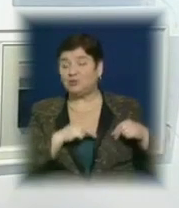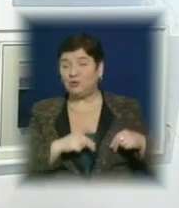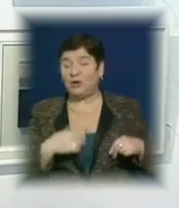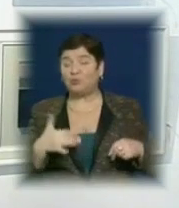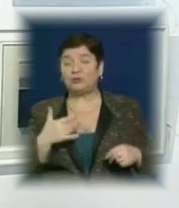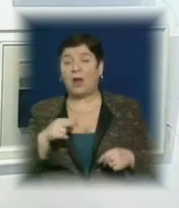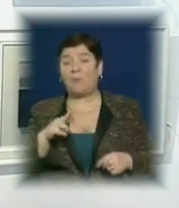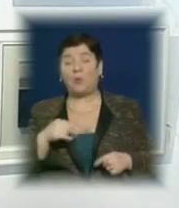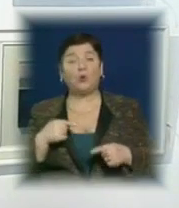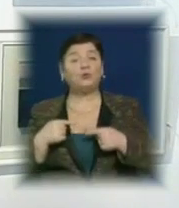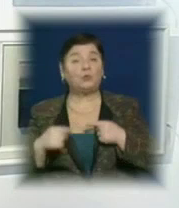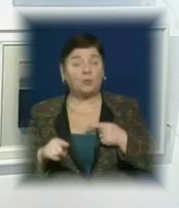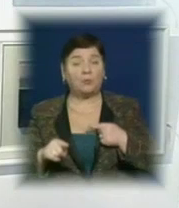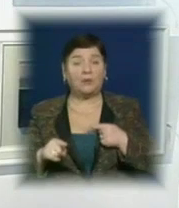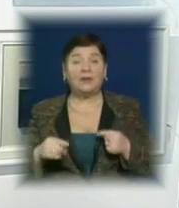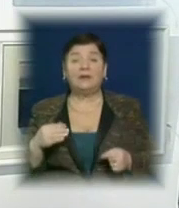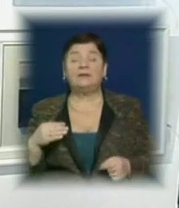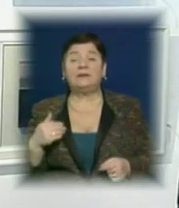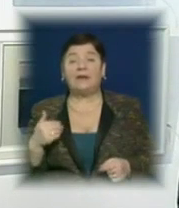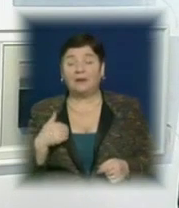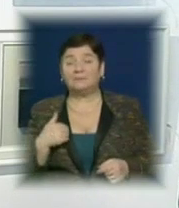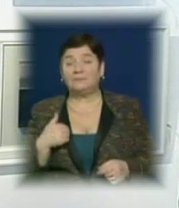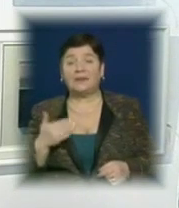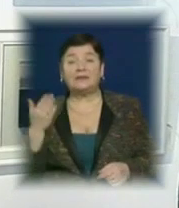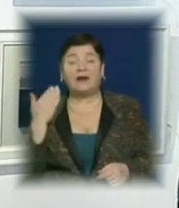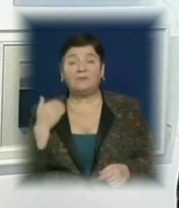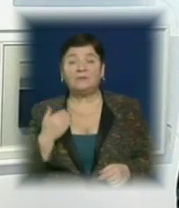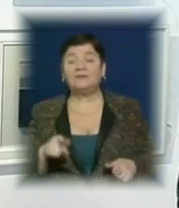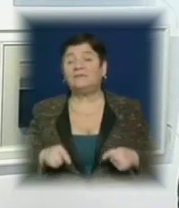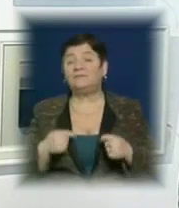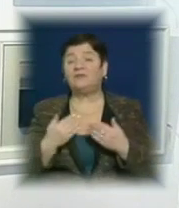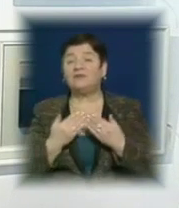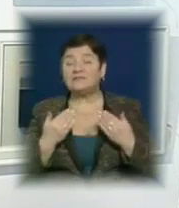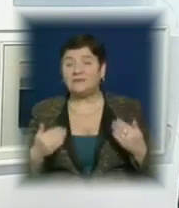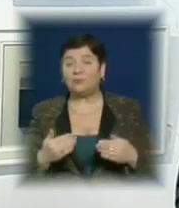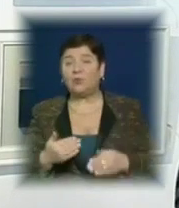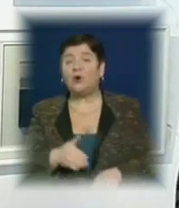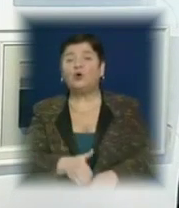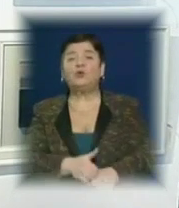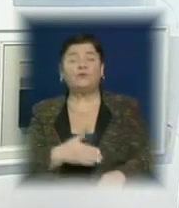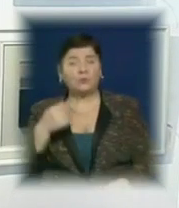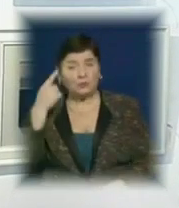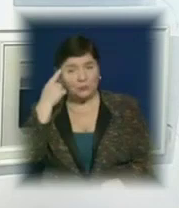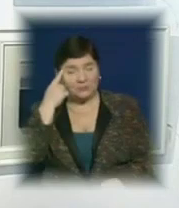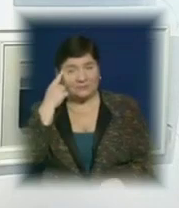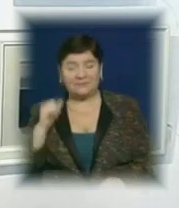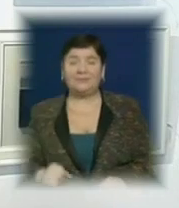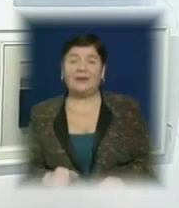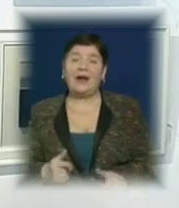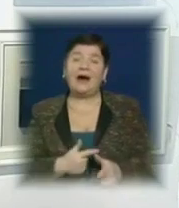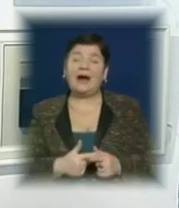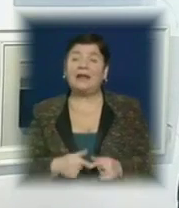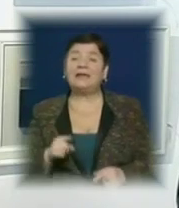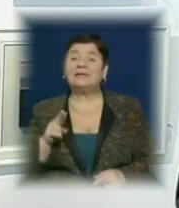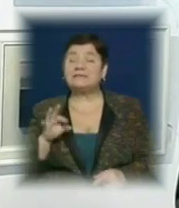по-другому. Значить, ну, наприклад, я дав на цю виставку, хоча довго думав, давати, не давати ці роботи, але це такі